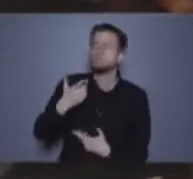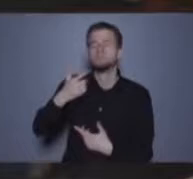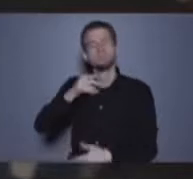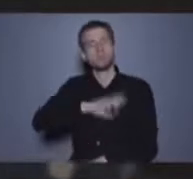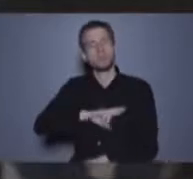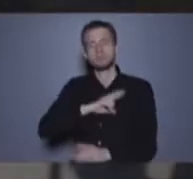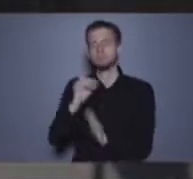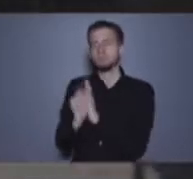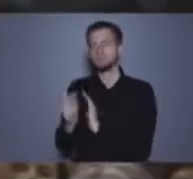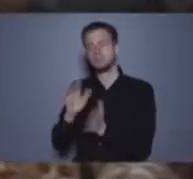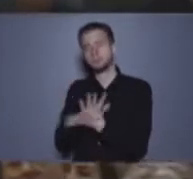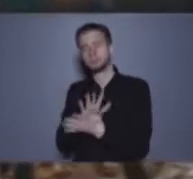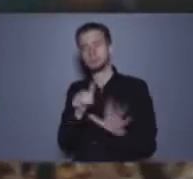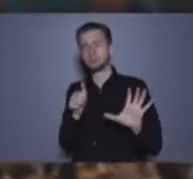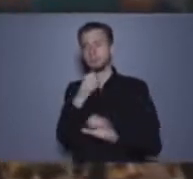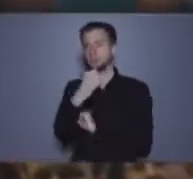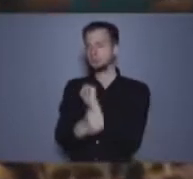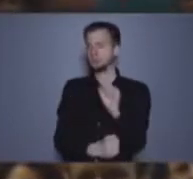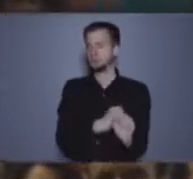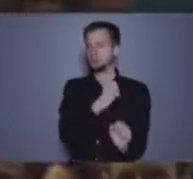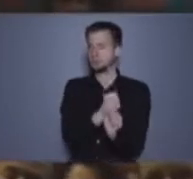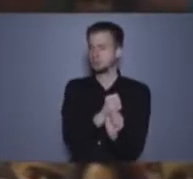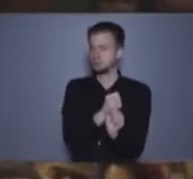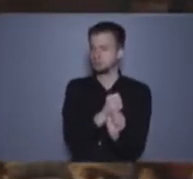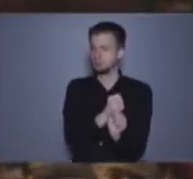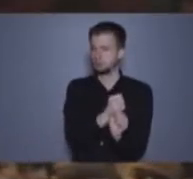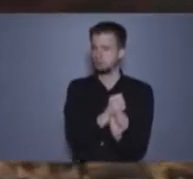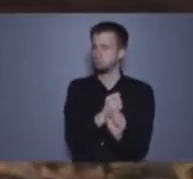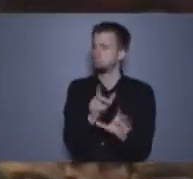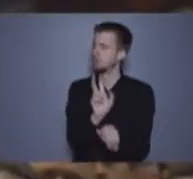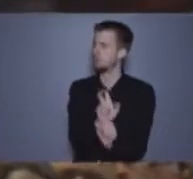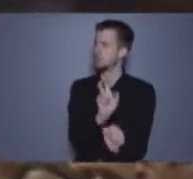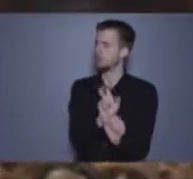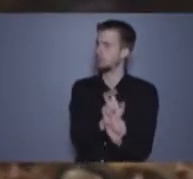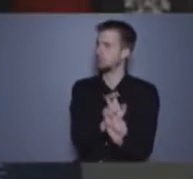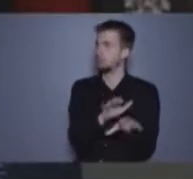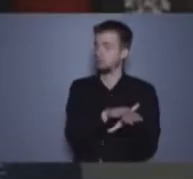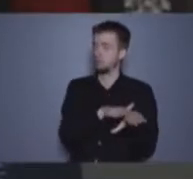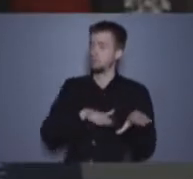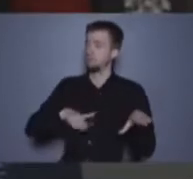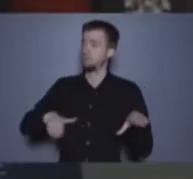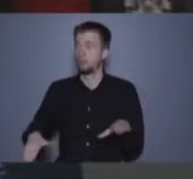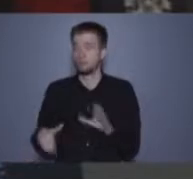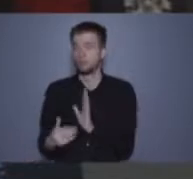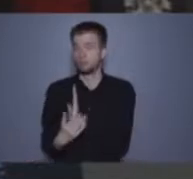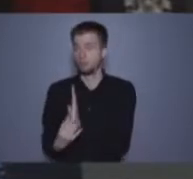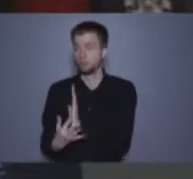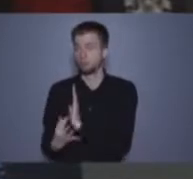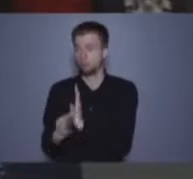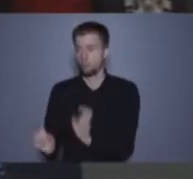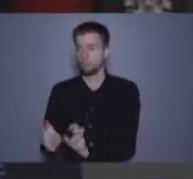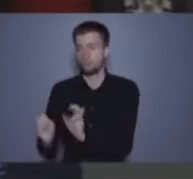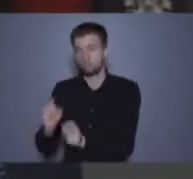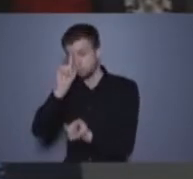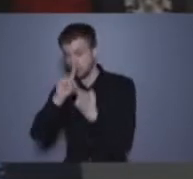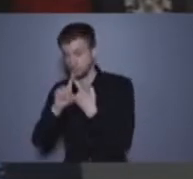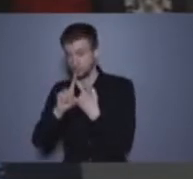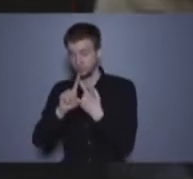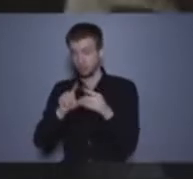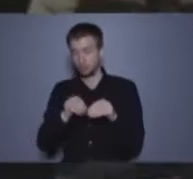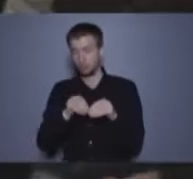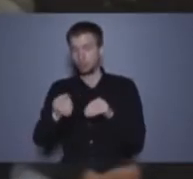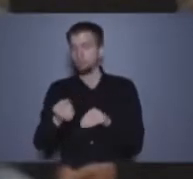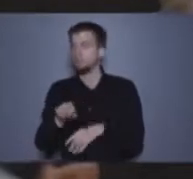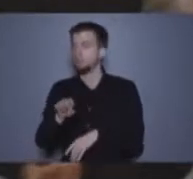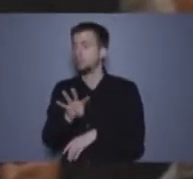était maintenue pendant le temps où l'on augmentait les cotisations pour les faire passer à 43 ans. Ce qui signifie que quand